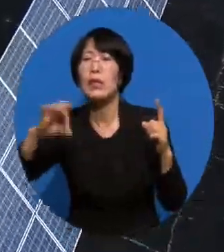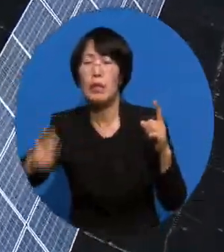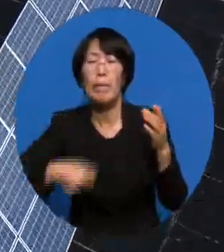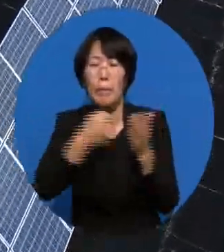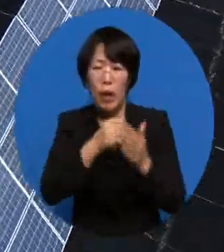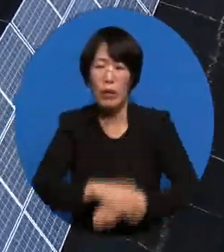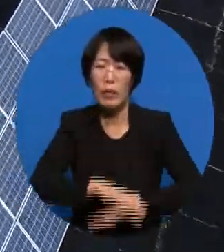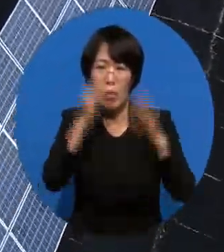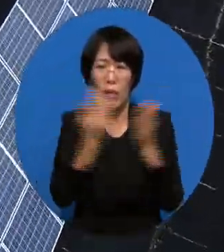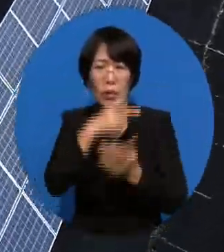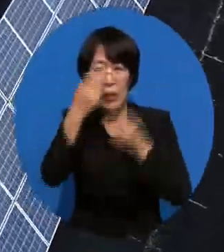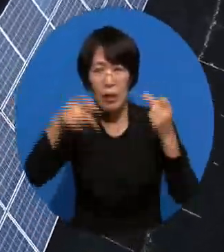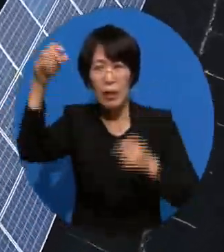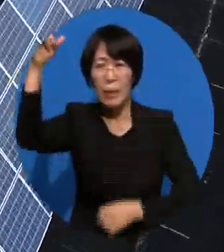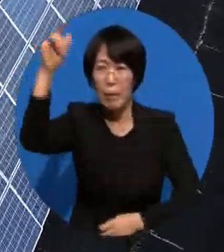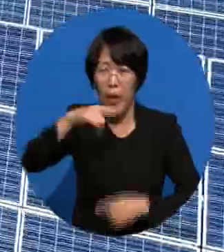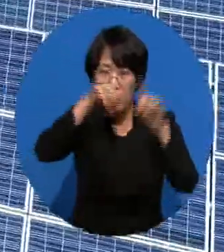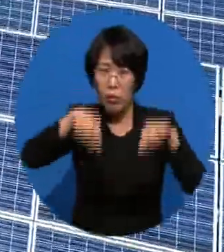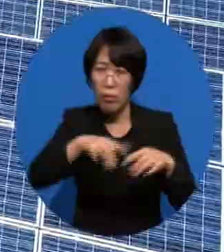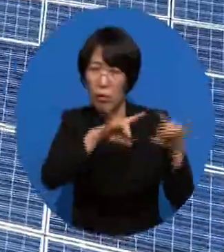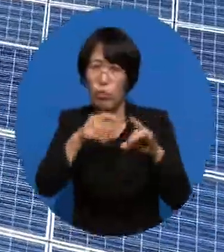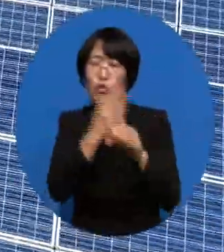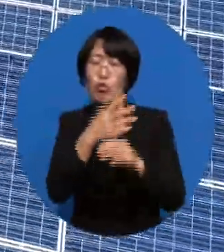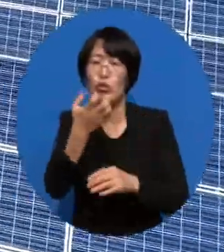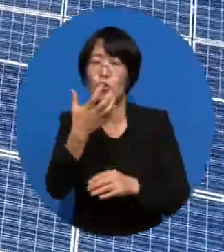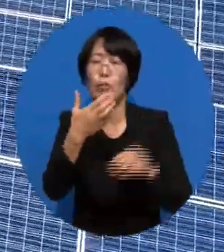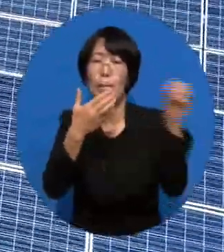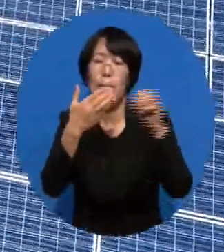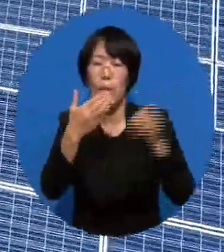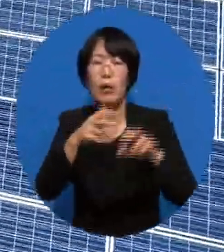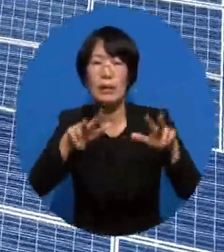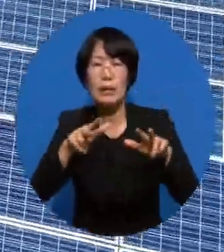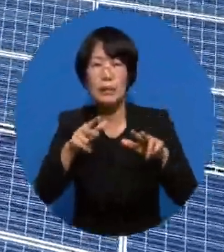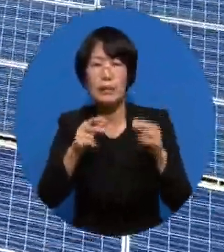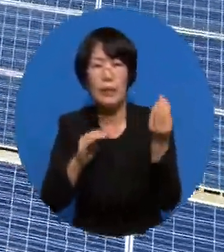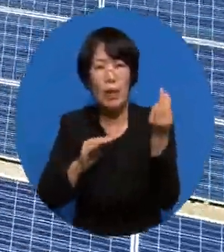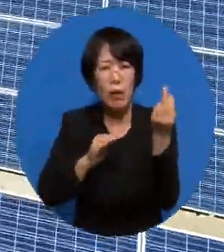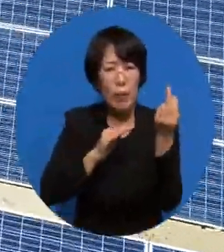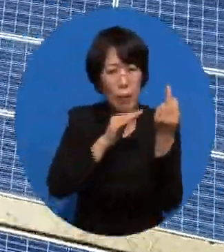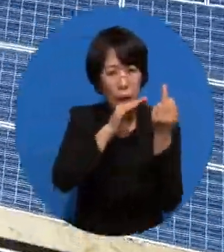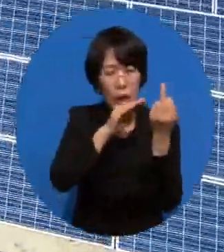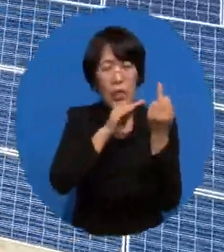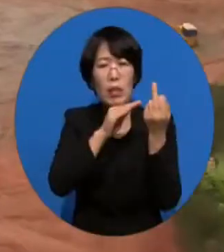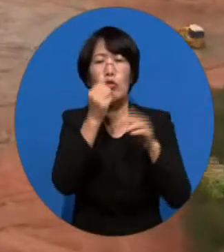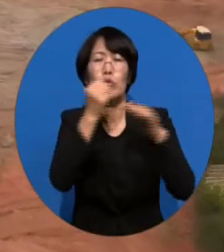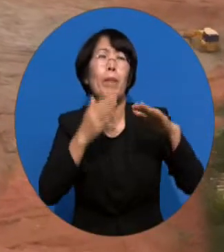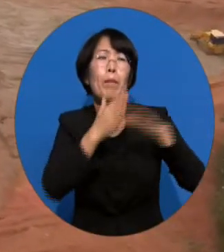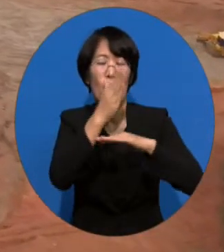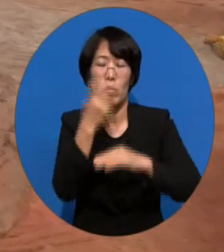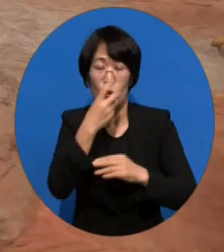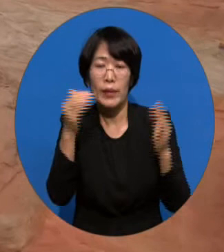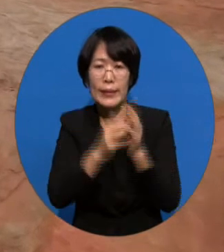아니라 전체 산지 태양광 발전 시설 중 99%는 현행 경사도 기준을 초과한 것으로 조사돼